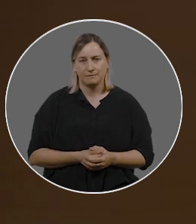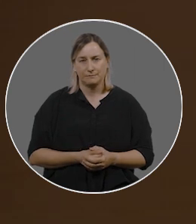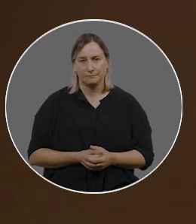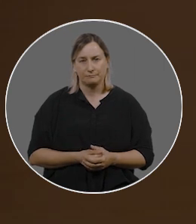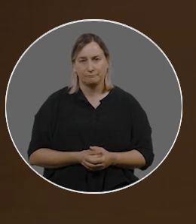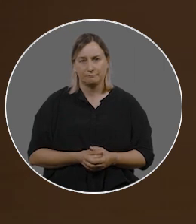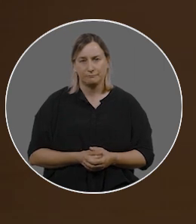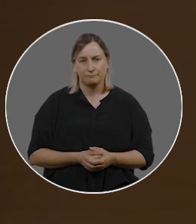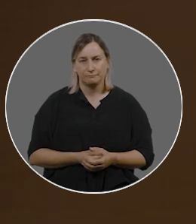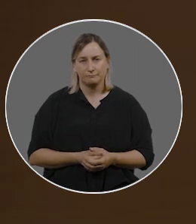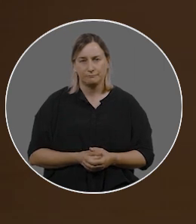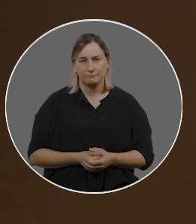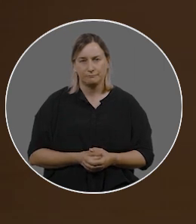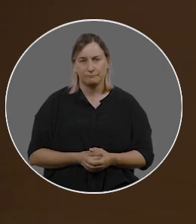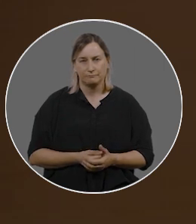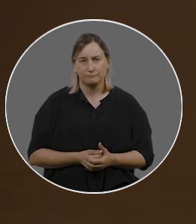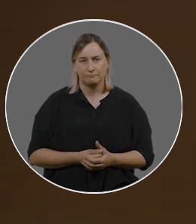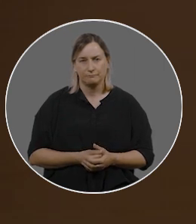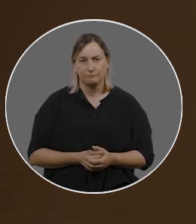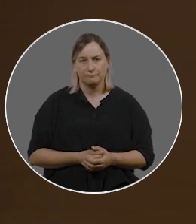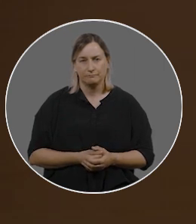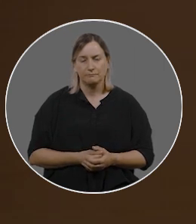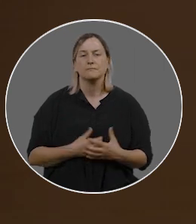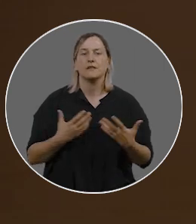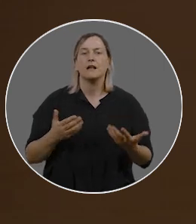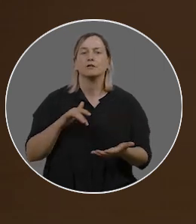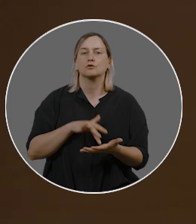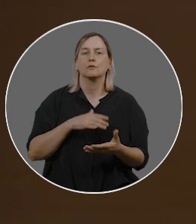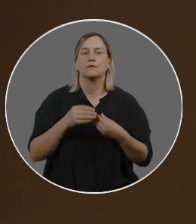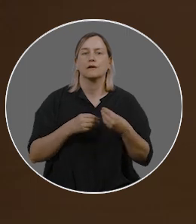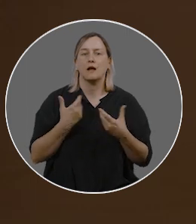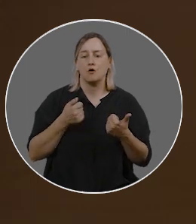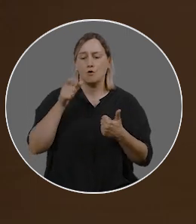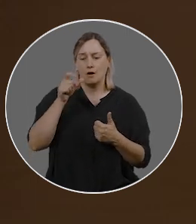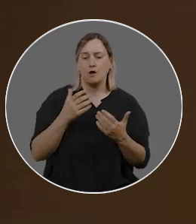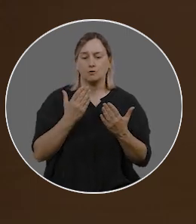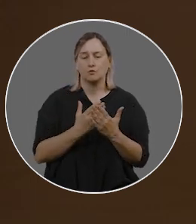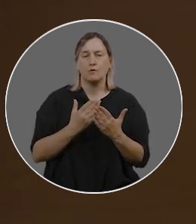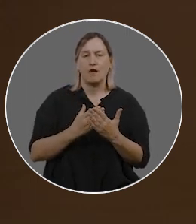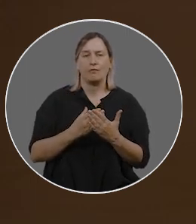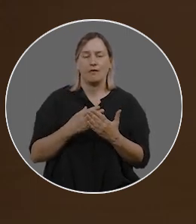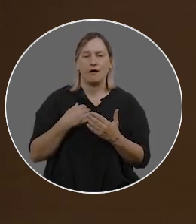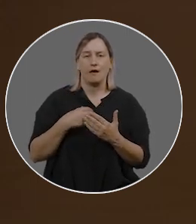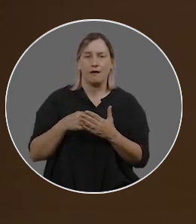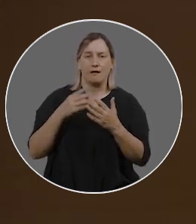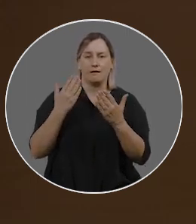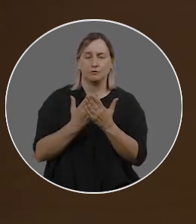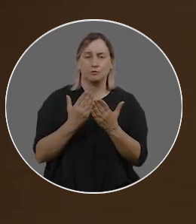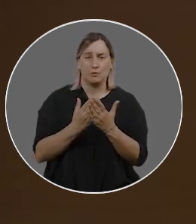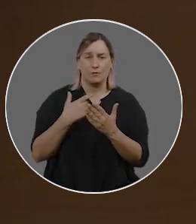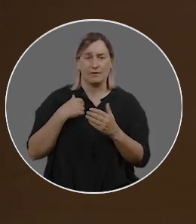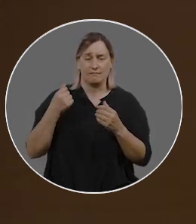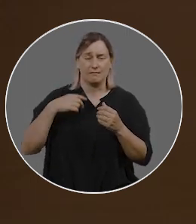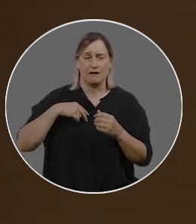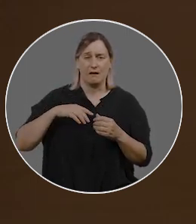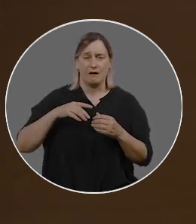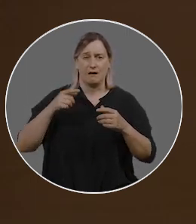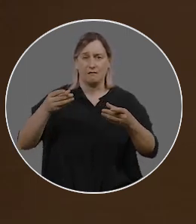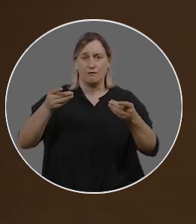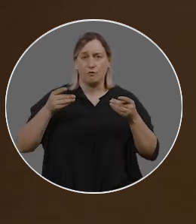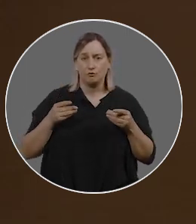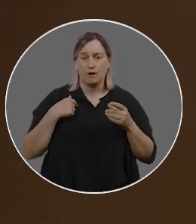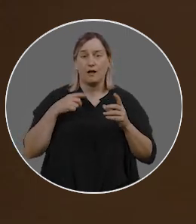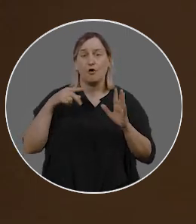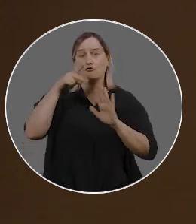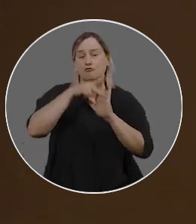Ara, per exemple, breument, tinc un estudiant de doctorat que el que està fent és, hi ha unes normes sobre la lectura